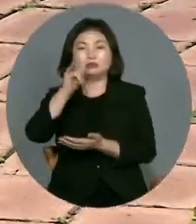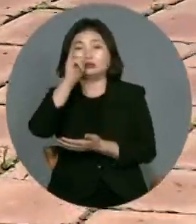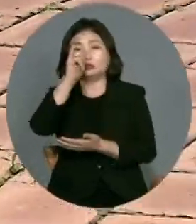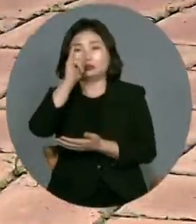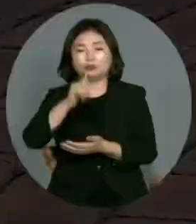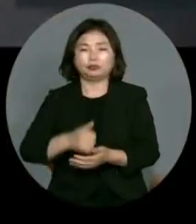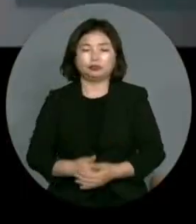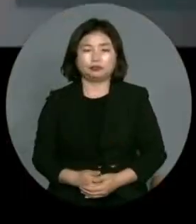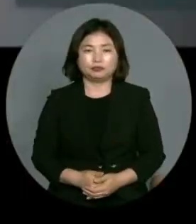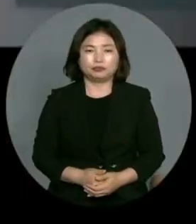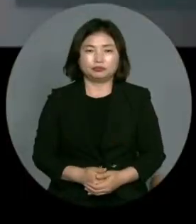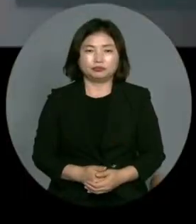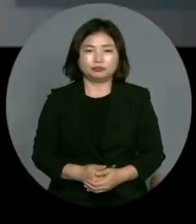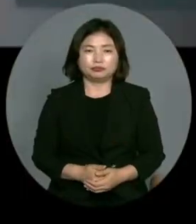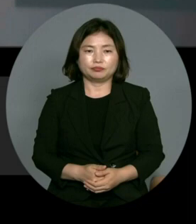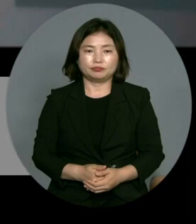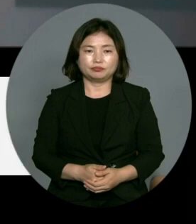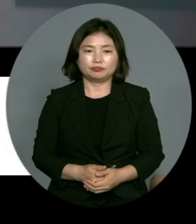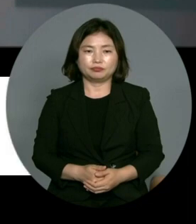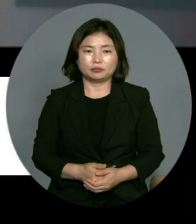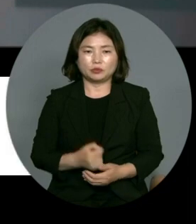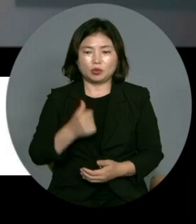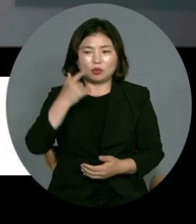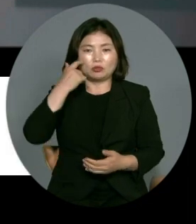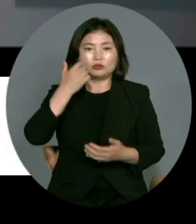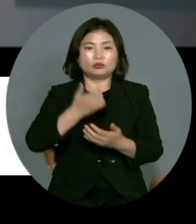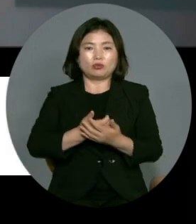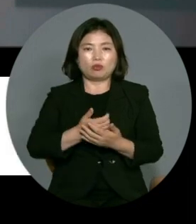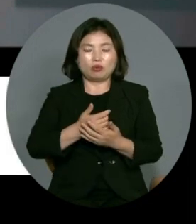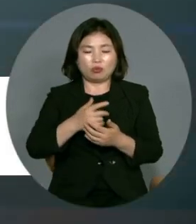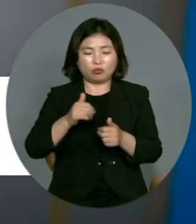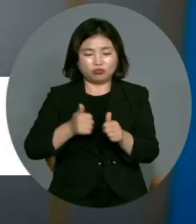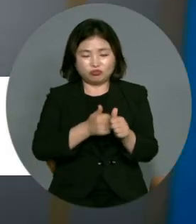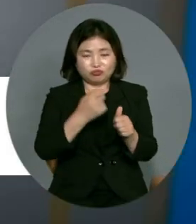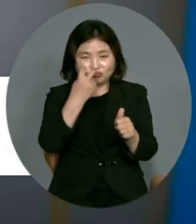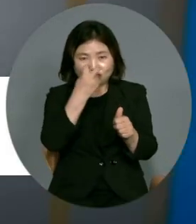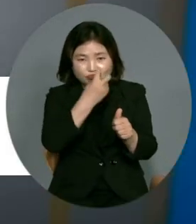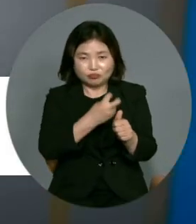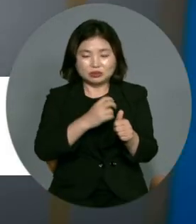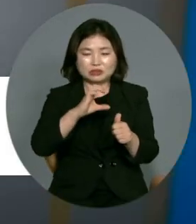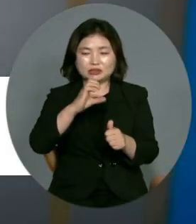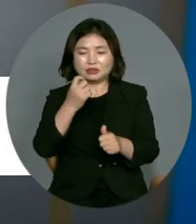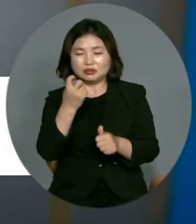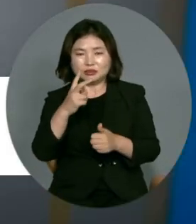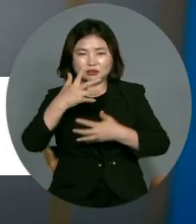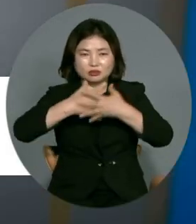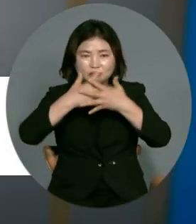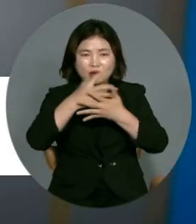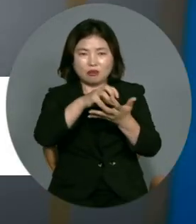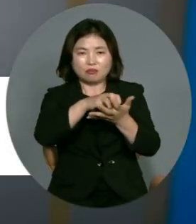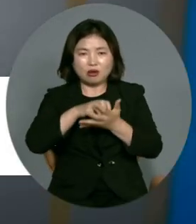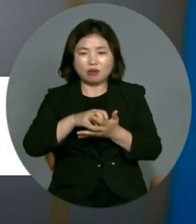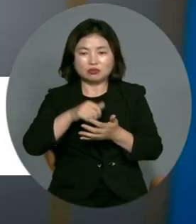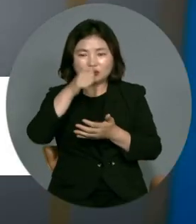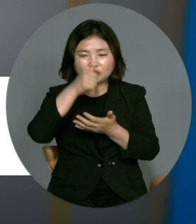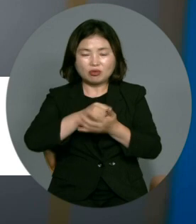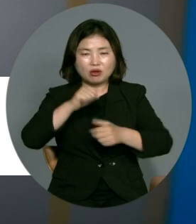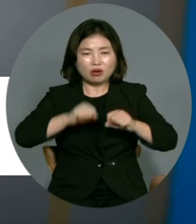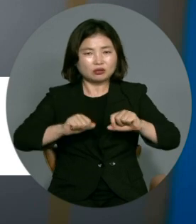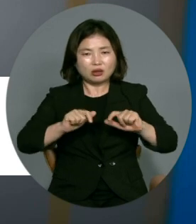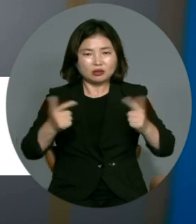않습니다. 이건 좀 충격적인 거예요. 동선 확보, CCTV, 동영상.